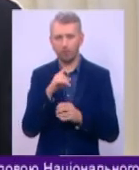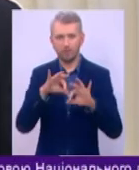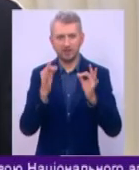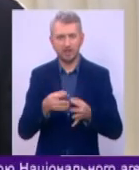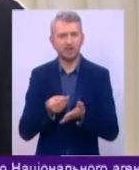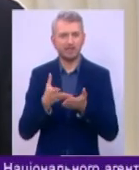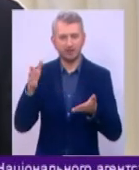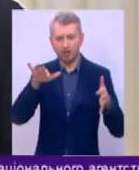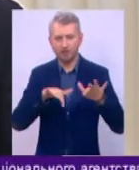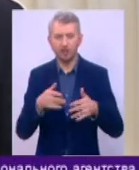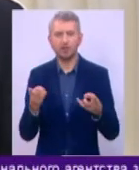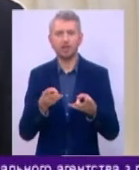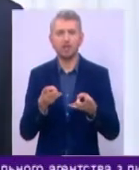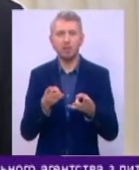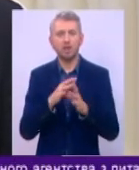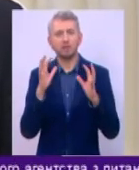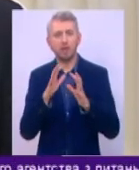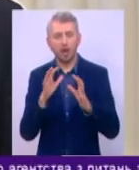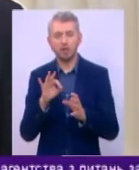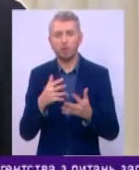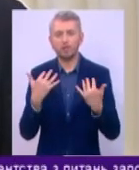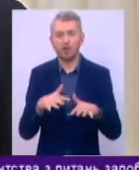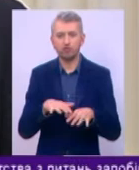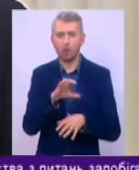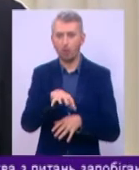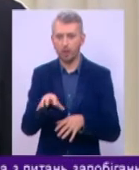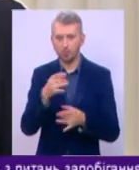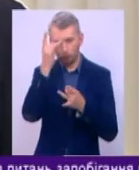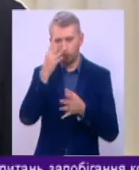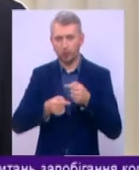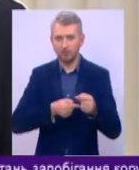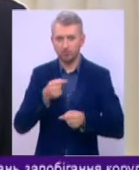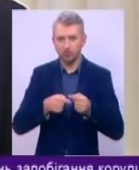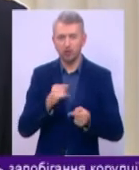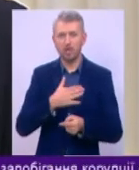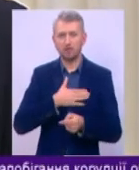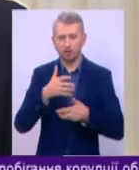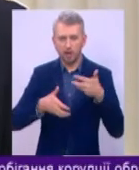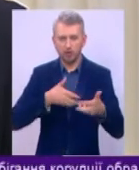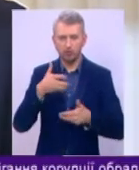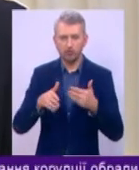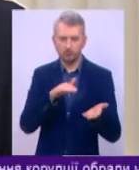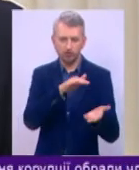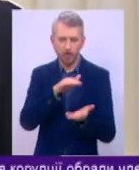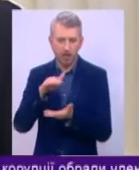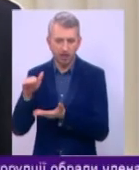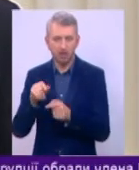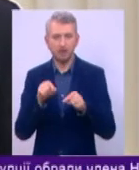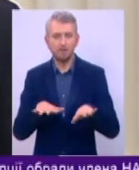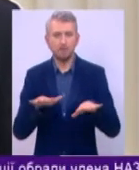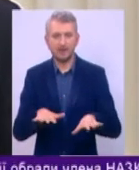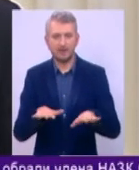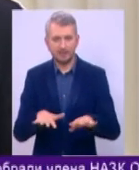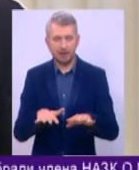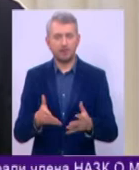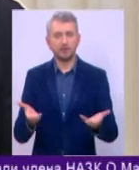зберігати, а також про втрачені об'єкти культурної спадщини і наші археологічні шари, і ті місця,